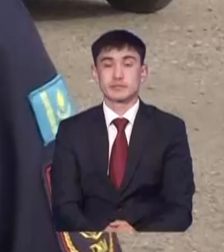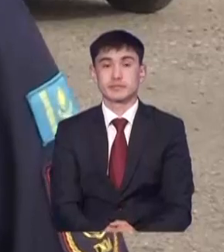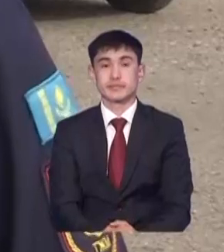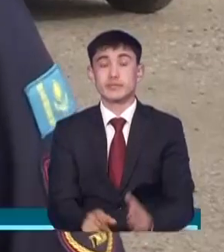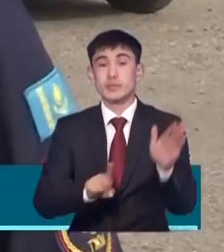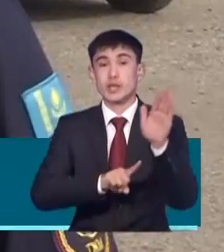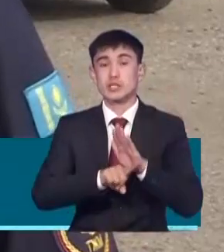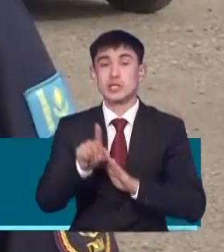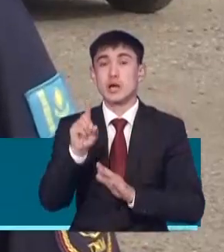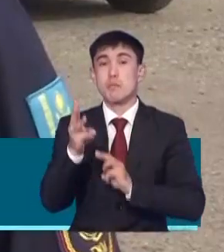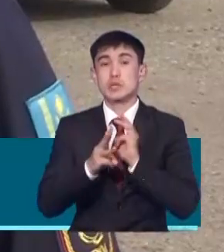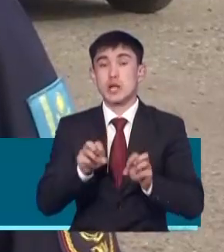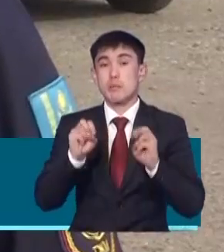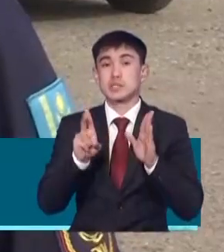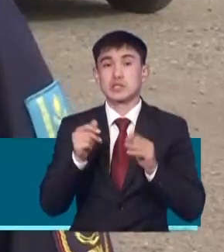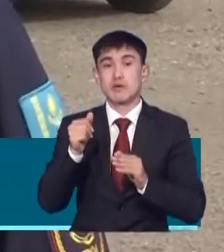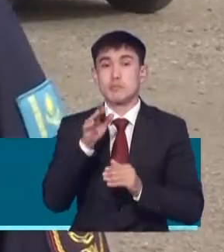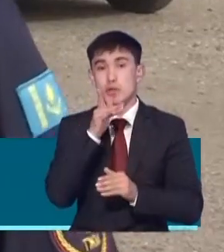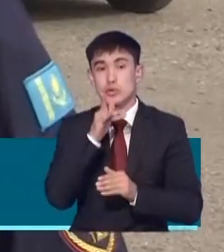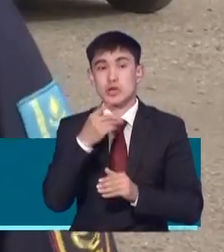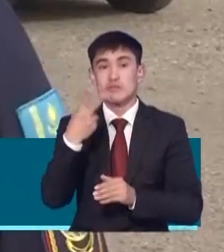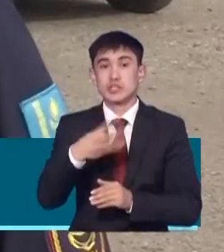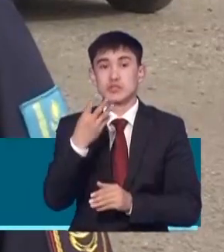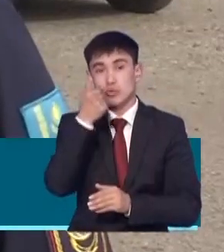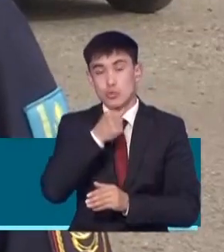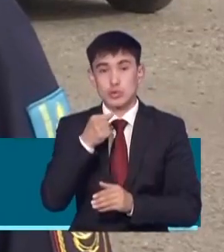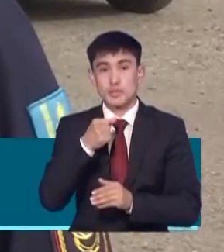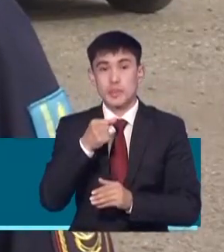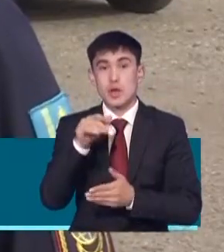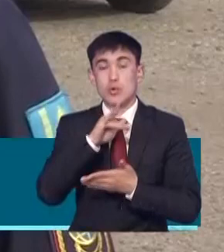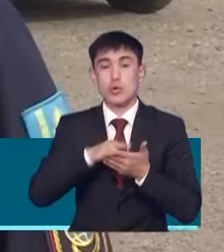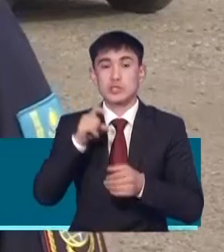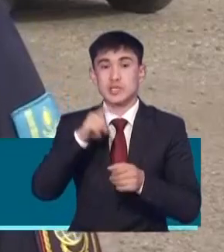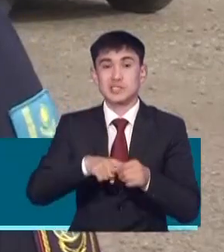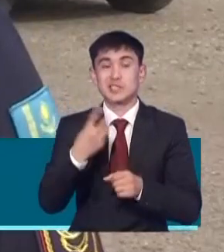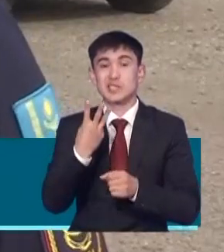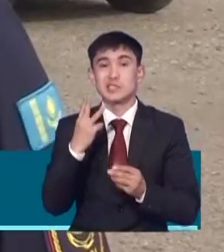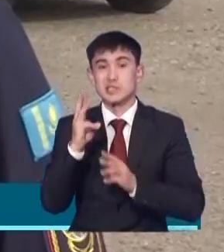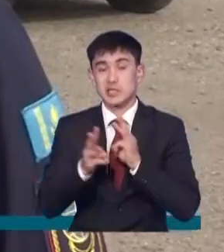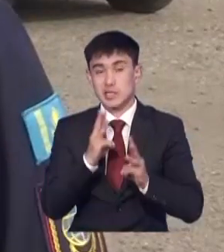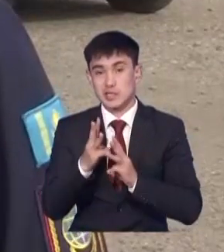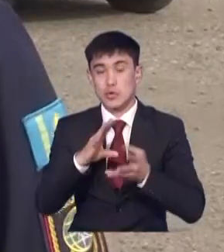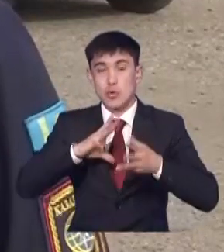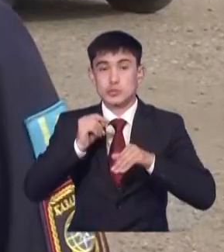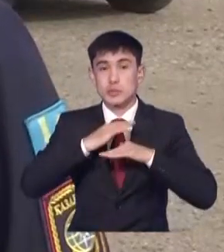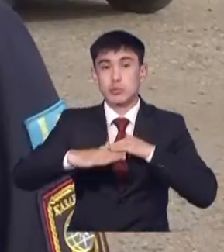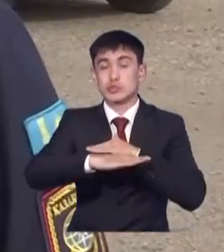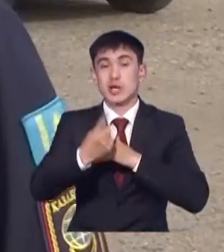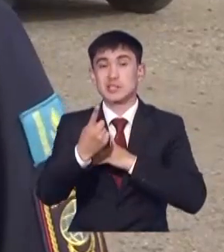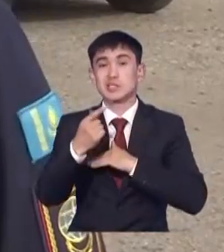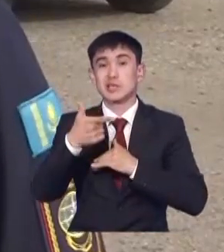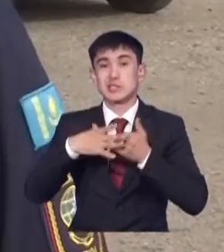периода 2024 года на открытых степных территориях города зарегистрировано 3 случая загорания общей площадью 1